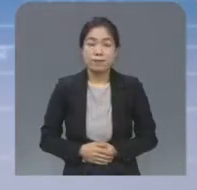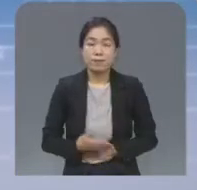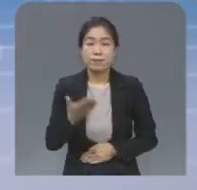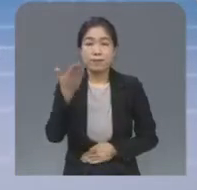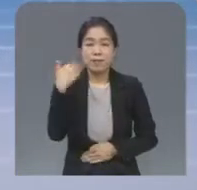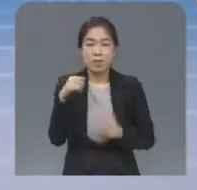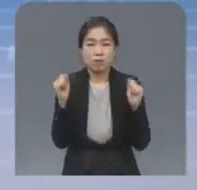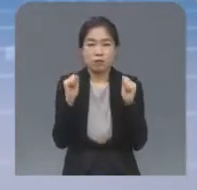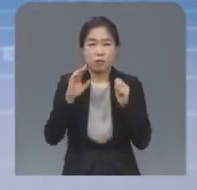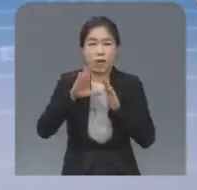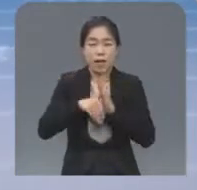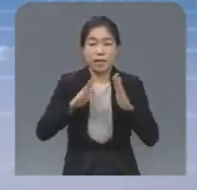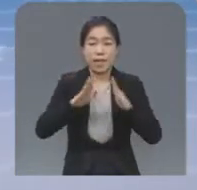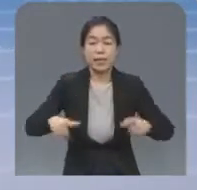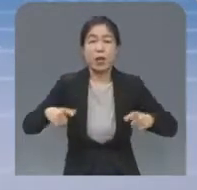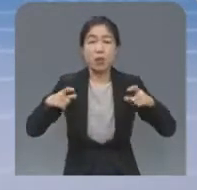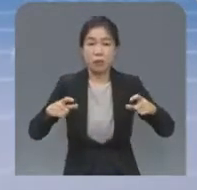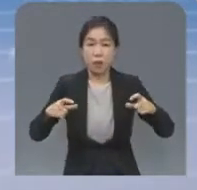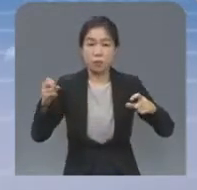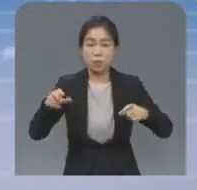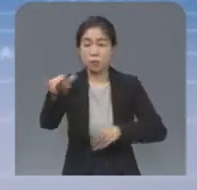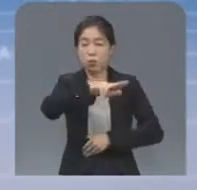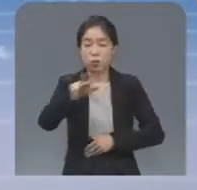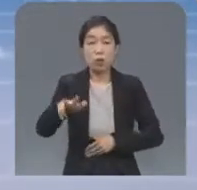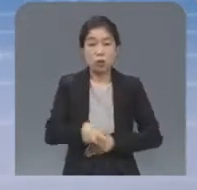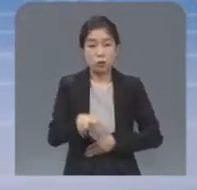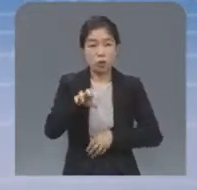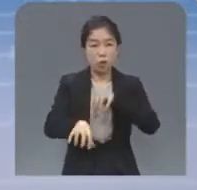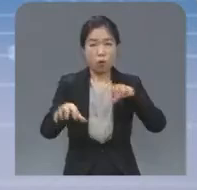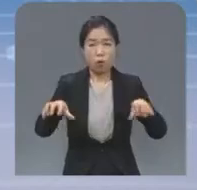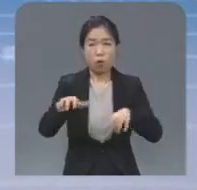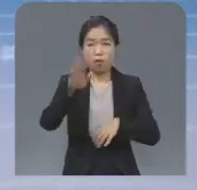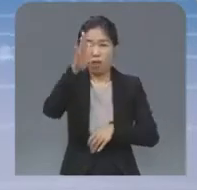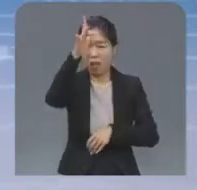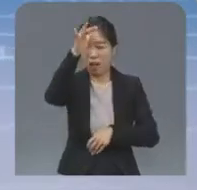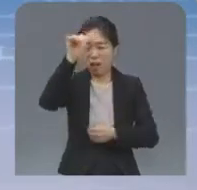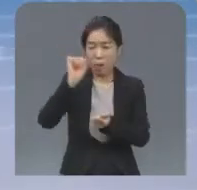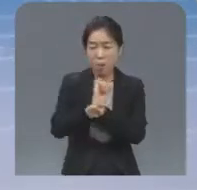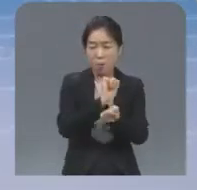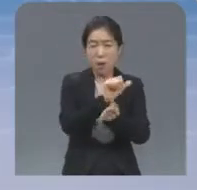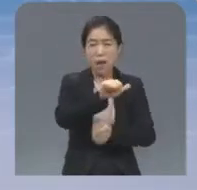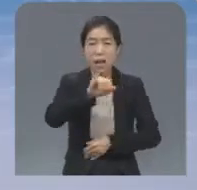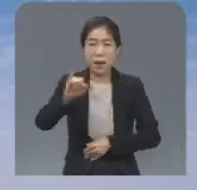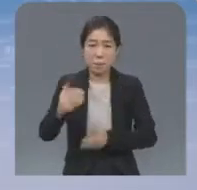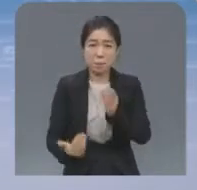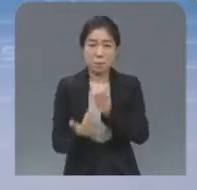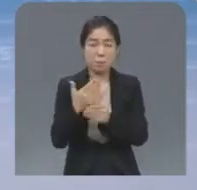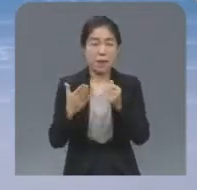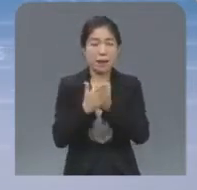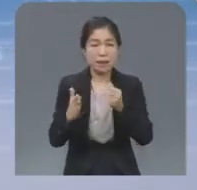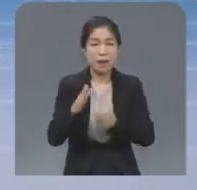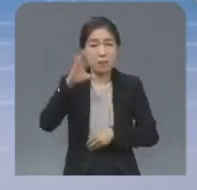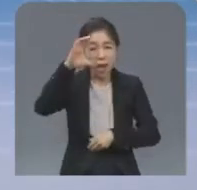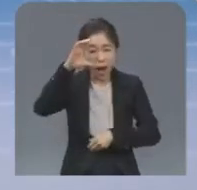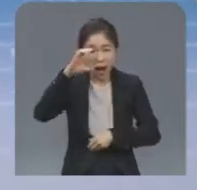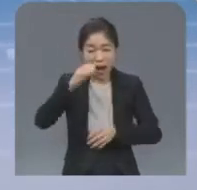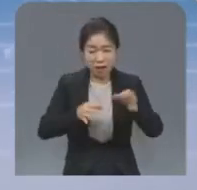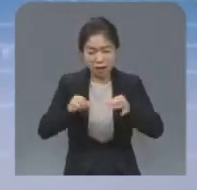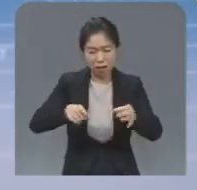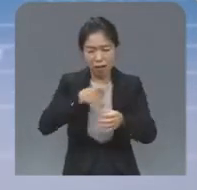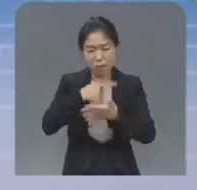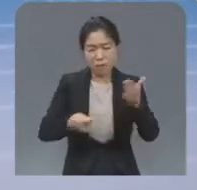지난 겨울 전남을 비롯해서 전국 곳곳에서 조류 인플루엔자 AI가 발생해 양계 산업에 큰 타격을